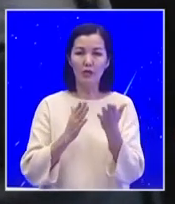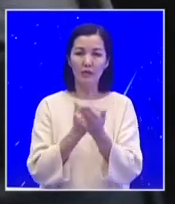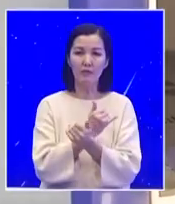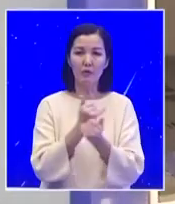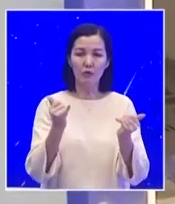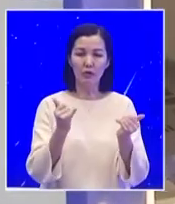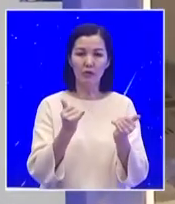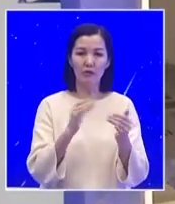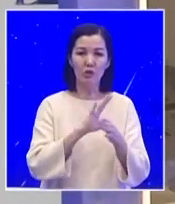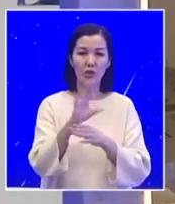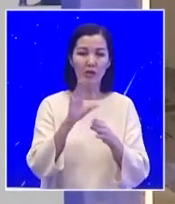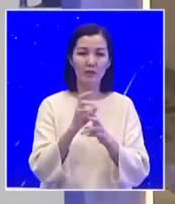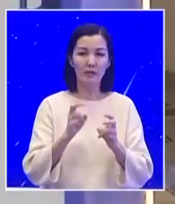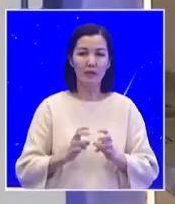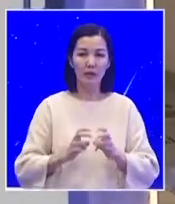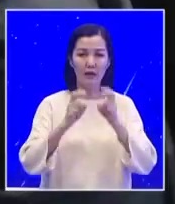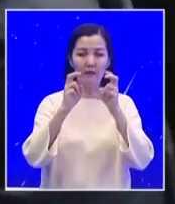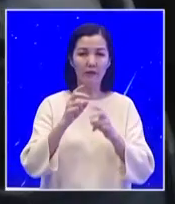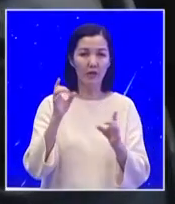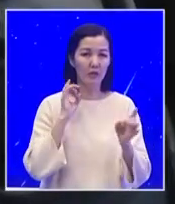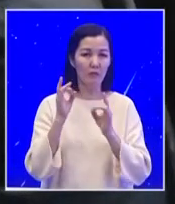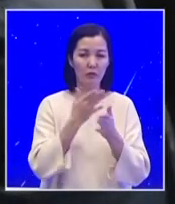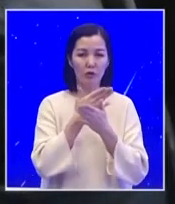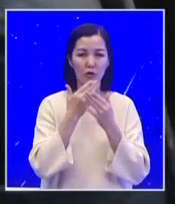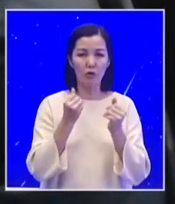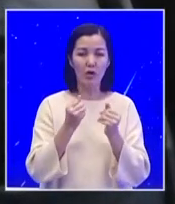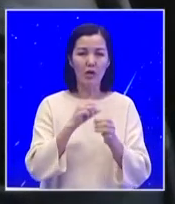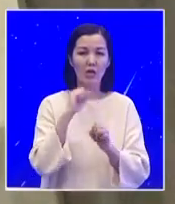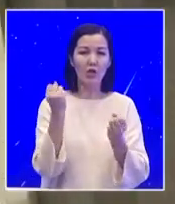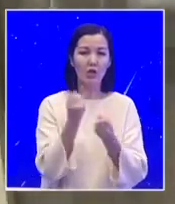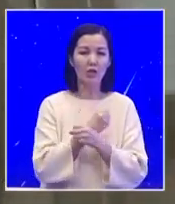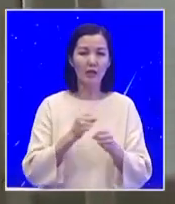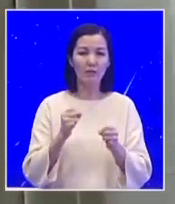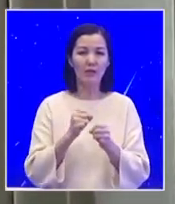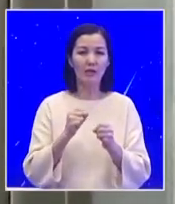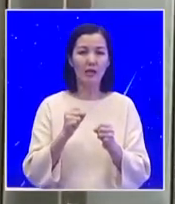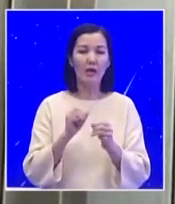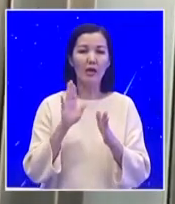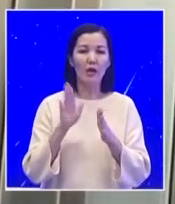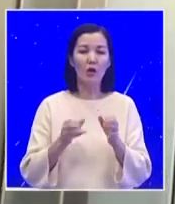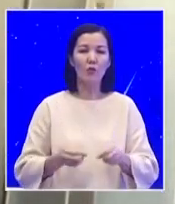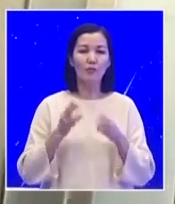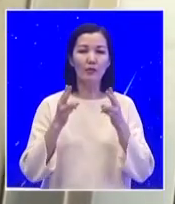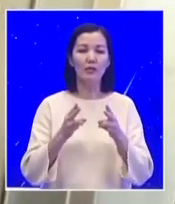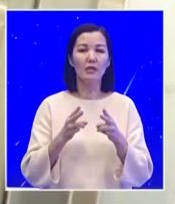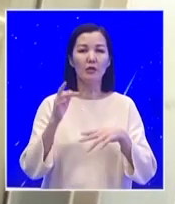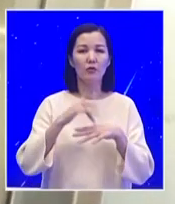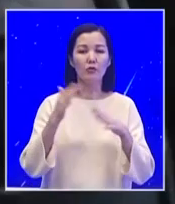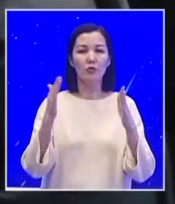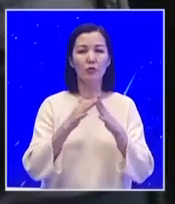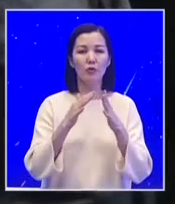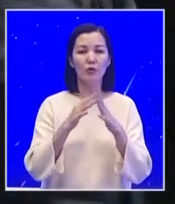отырамыз. Шығарып жатқан лифттеріміз дыбыссыз, жылдам, қауіпсіз. Өңірде көп қабатты тұрғын үйлер мен ғимараттар көп салынып